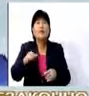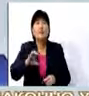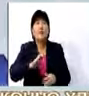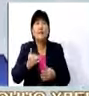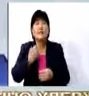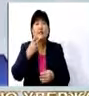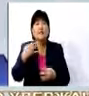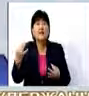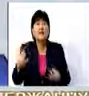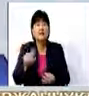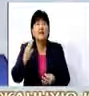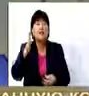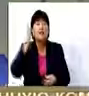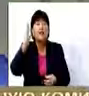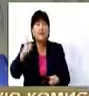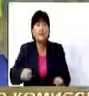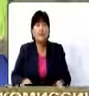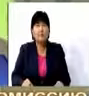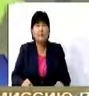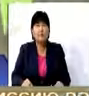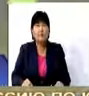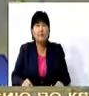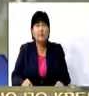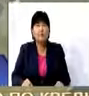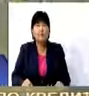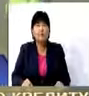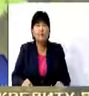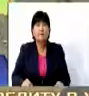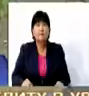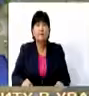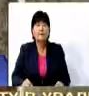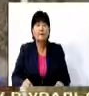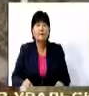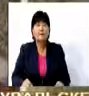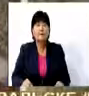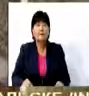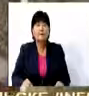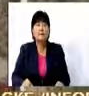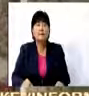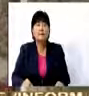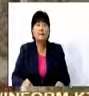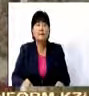Самые зрелищные игры впереди. Чингис Валиханов, Адильбек Жаханов, Бауыржан Кужамратов, Канат Махамбетов, телеканал «Казахстан Кызылорда».